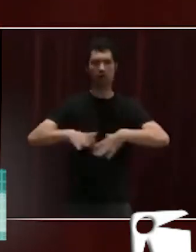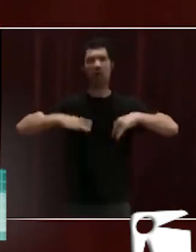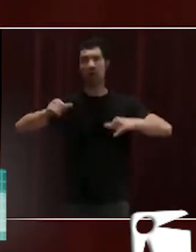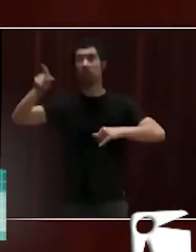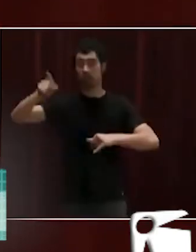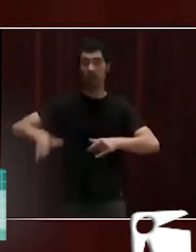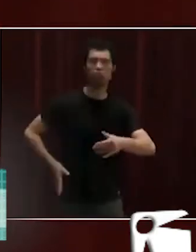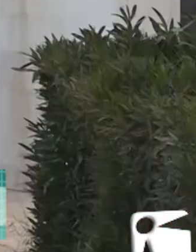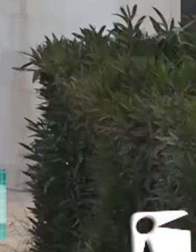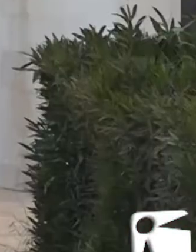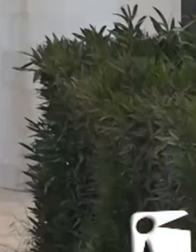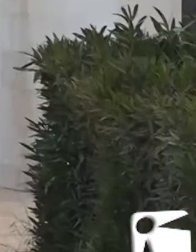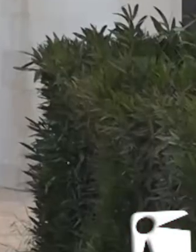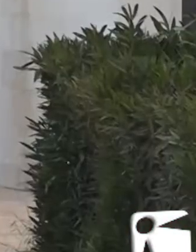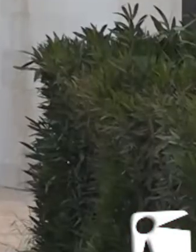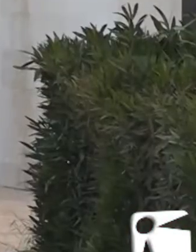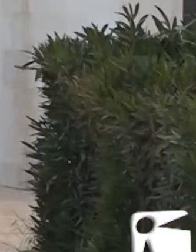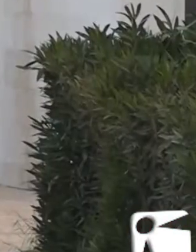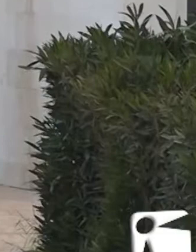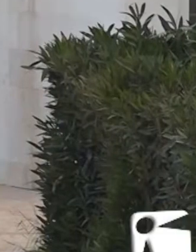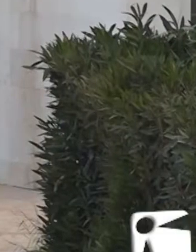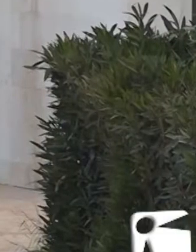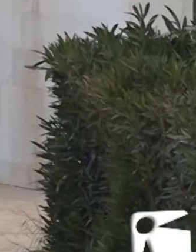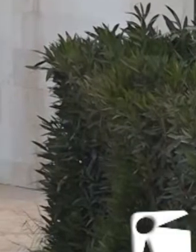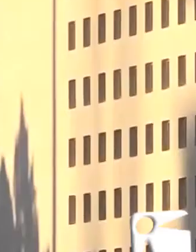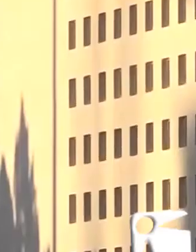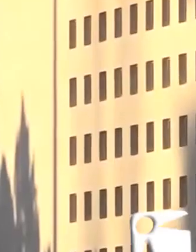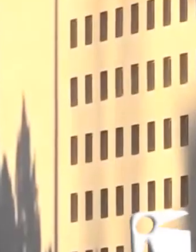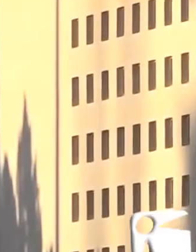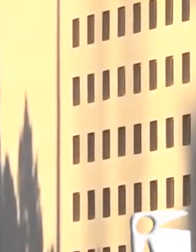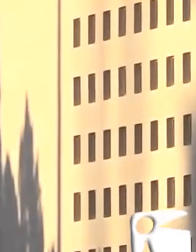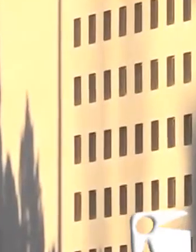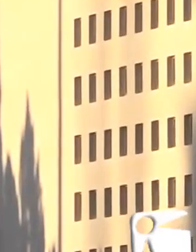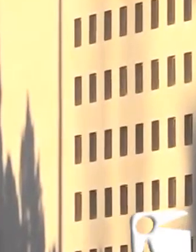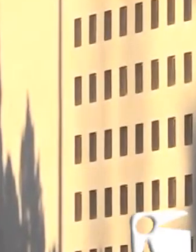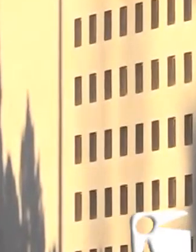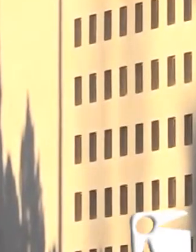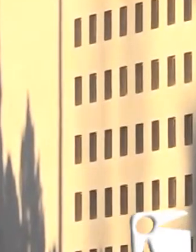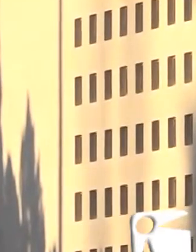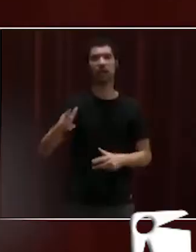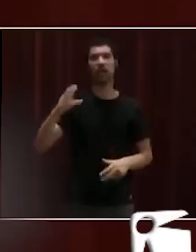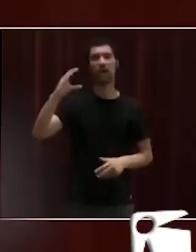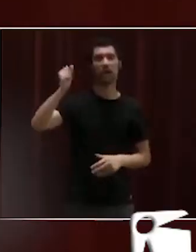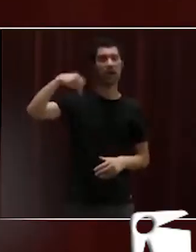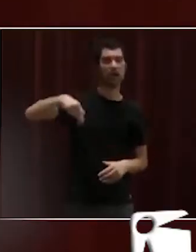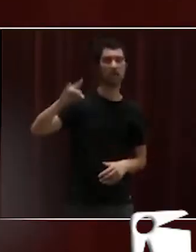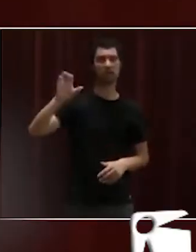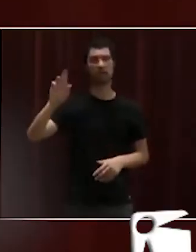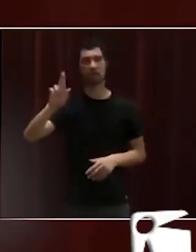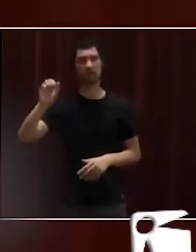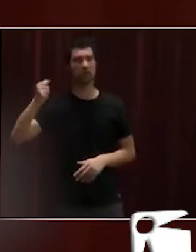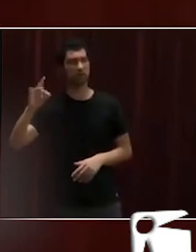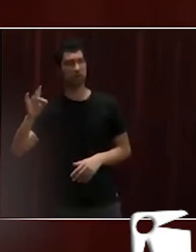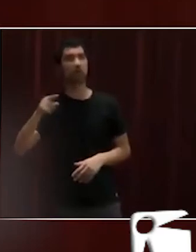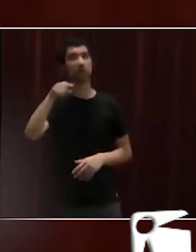una paga extra Covid als treballadors de l'hospital residencial Cas Serres. El Consell, amb un